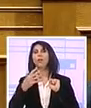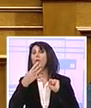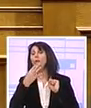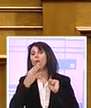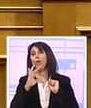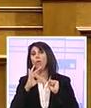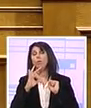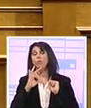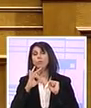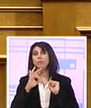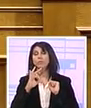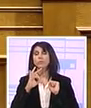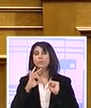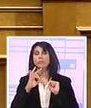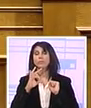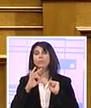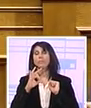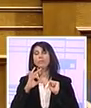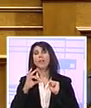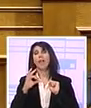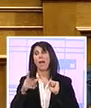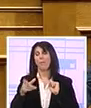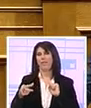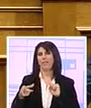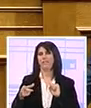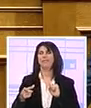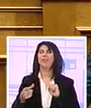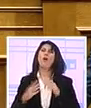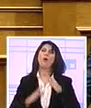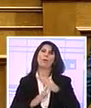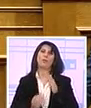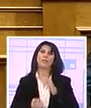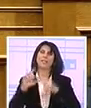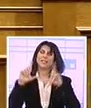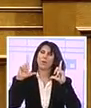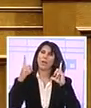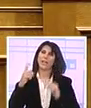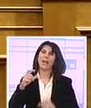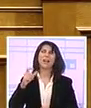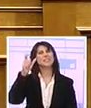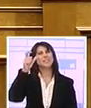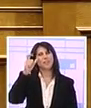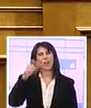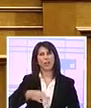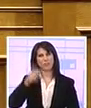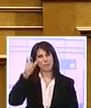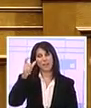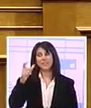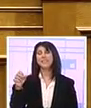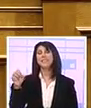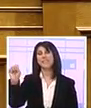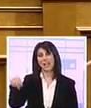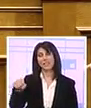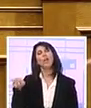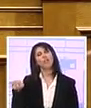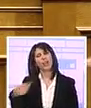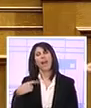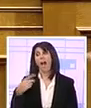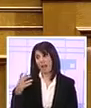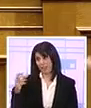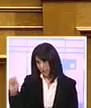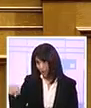επειδή συνένεσε ο κύριος Σαμαράς? Δηλαδή η συνένεση του κύριου Σαμαρά σημαίνει